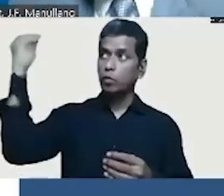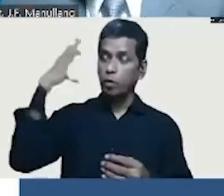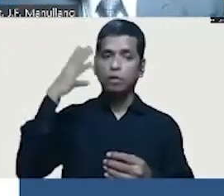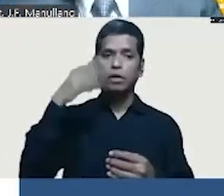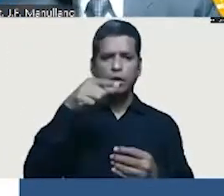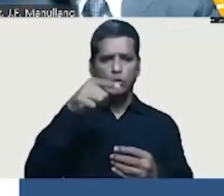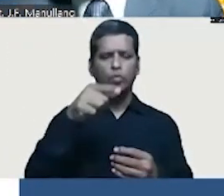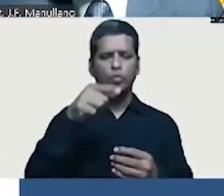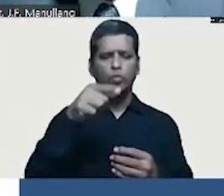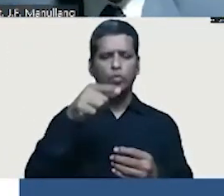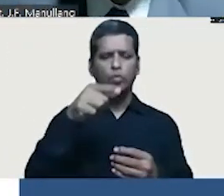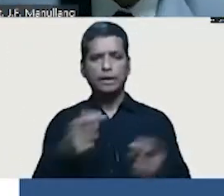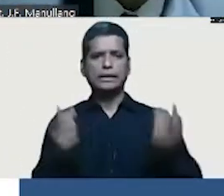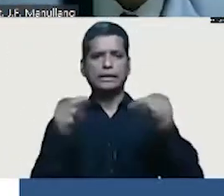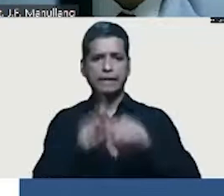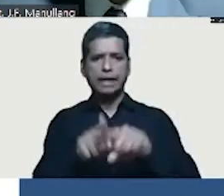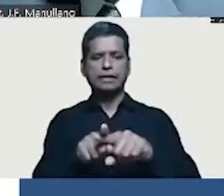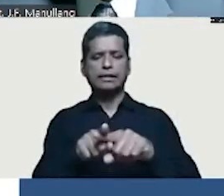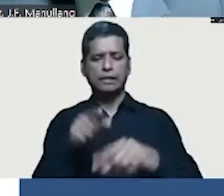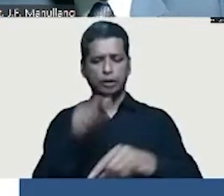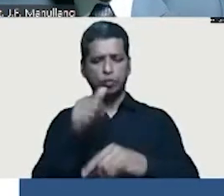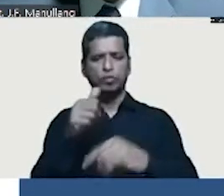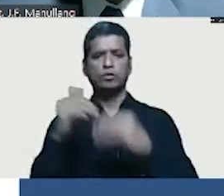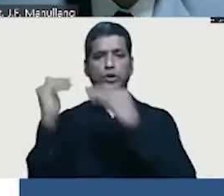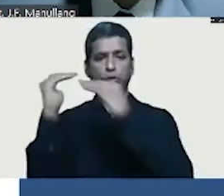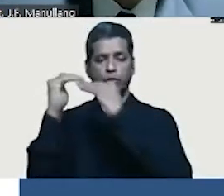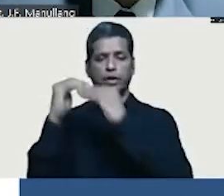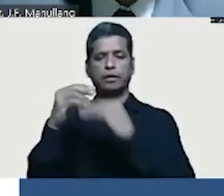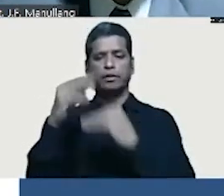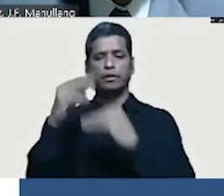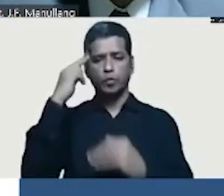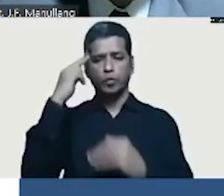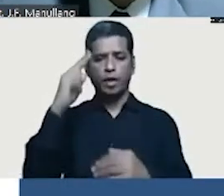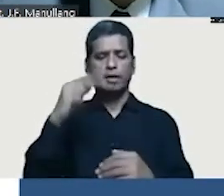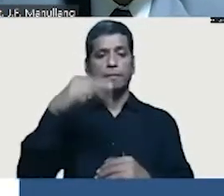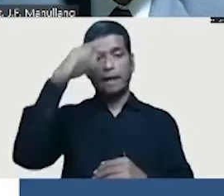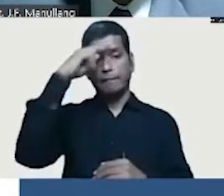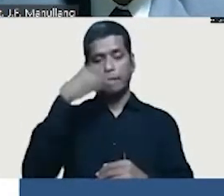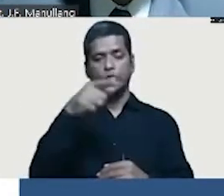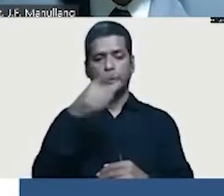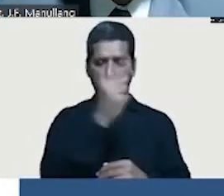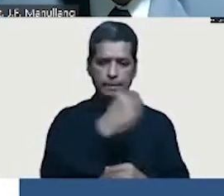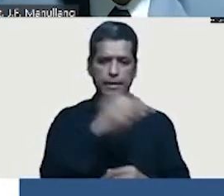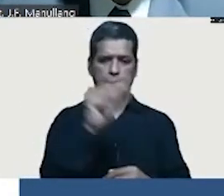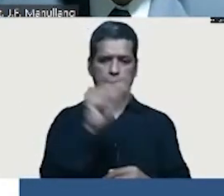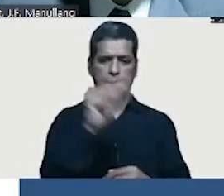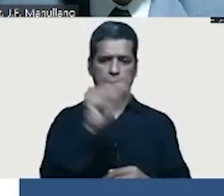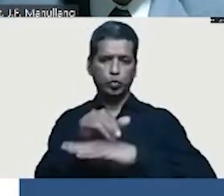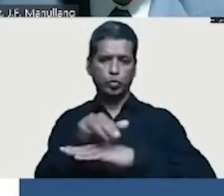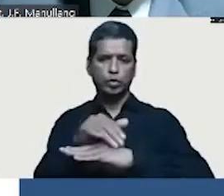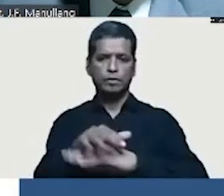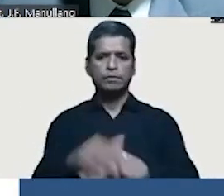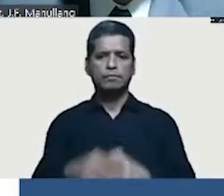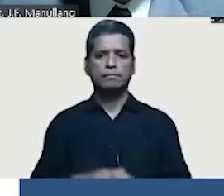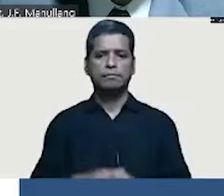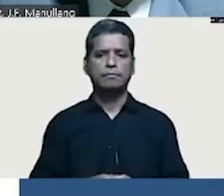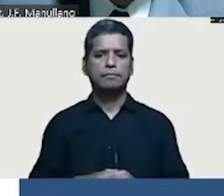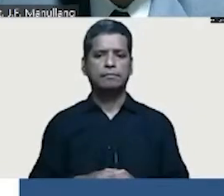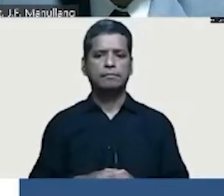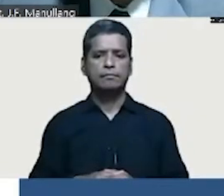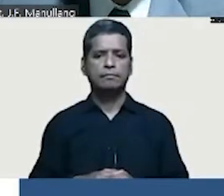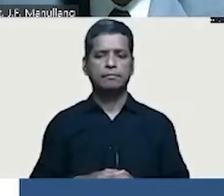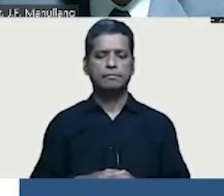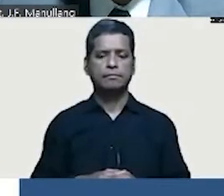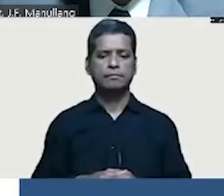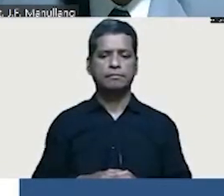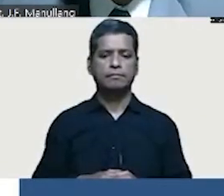lagi masuk kecuali memang buatan itu bersyarat misalnya seperti Nabi Yunus ya yang berbuat baik 40 hari lagi kota ini akan di tukang balikan